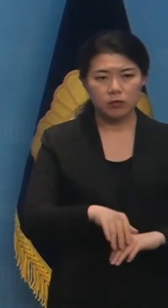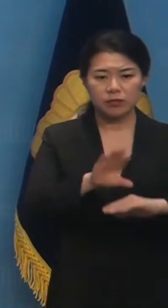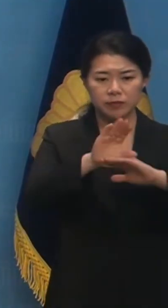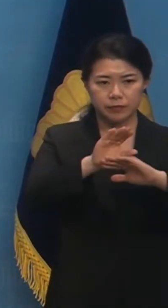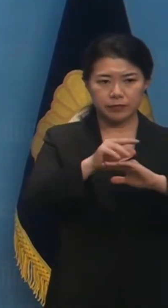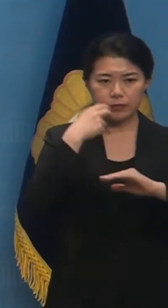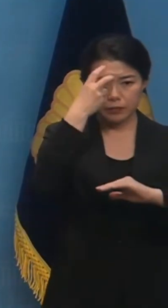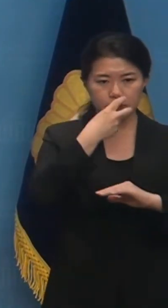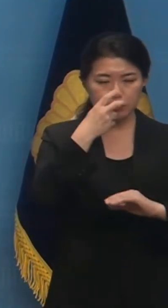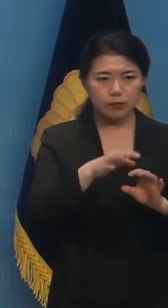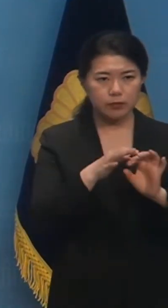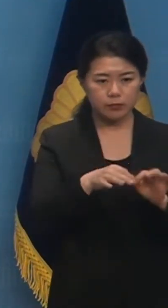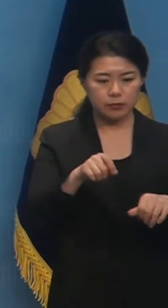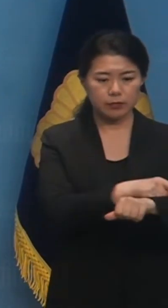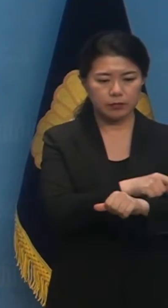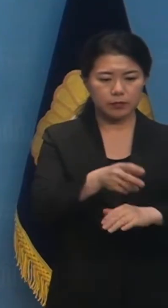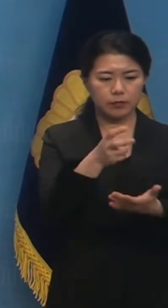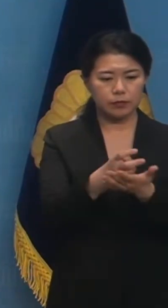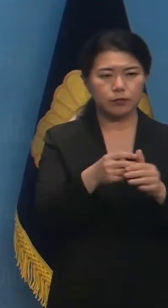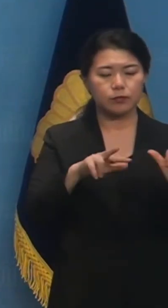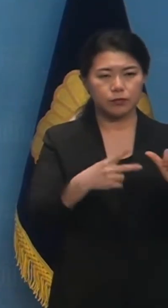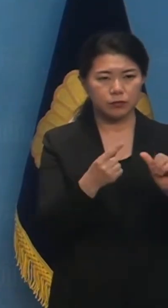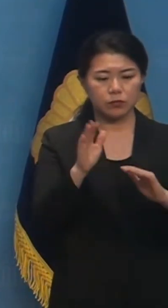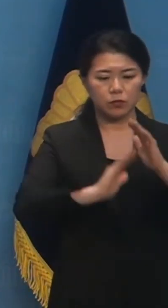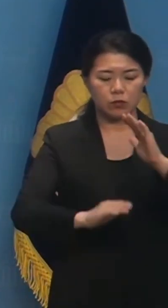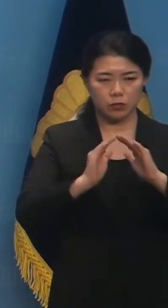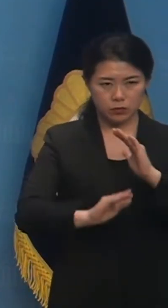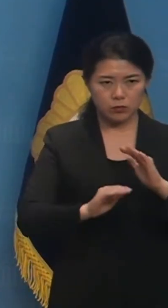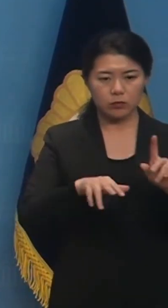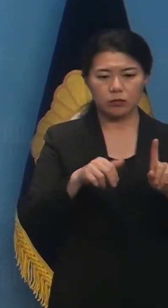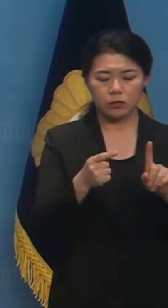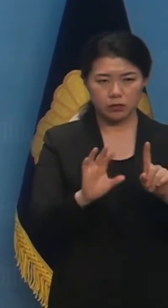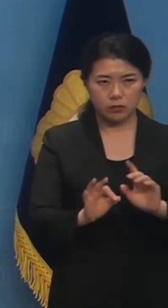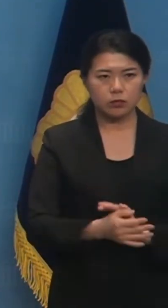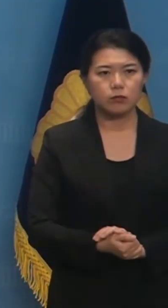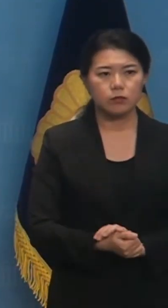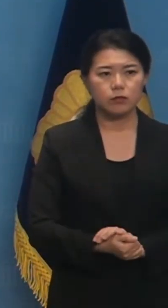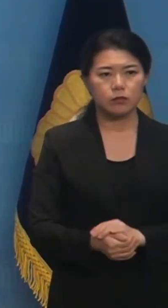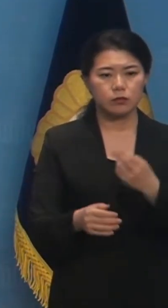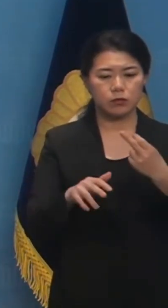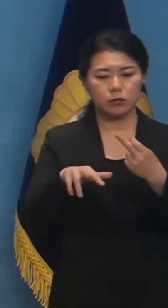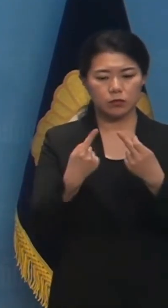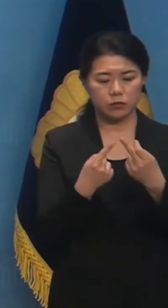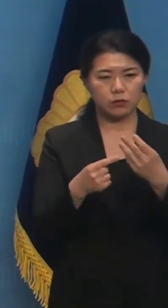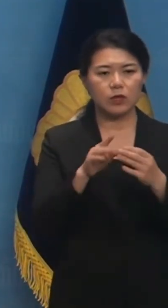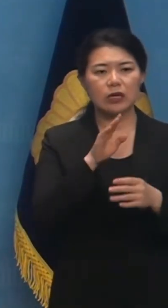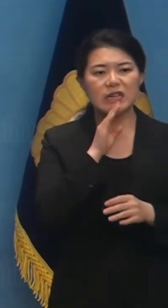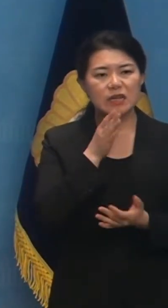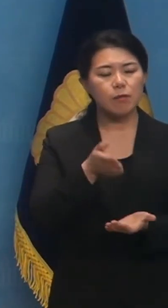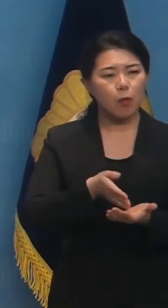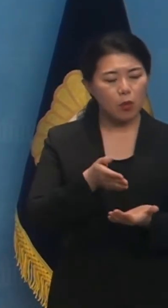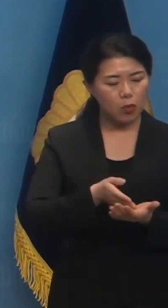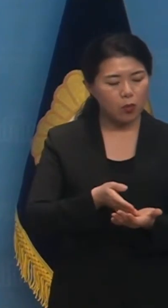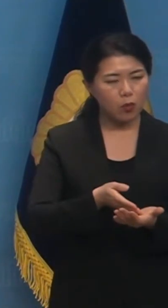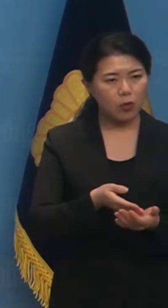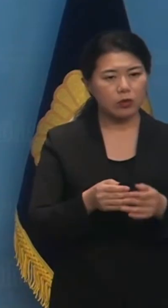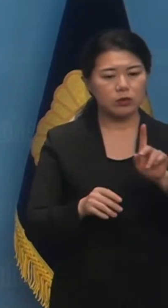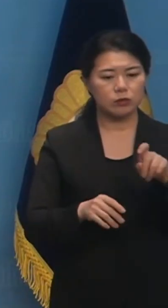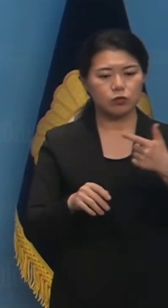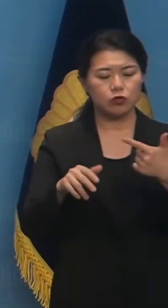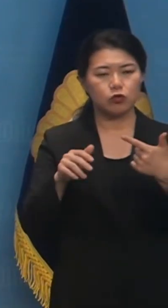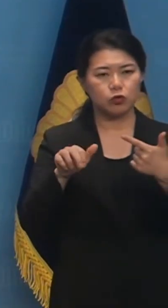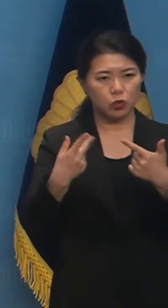방송 심의에 관한 특별규정 제5조 공정성 제1항 제12조 사실보도 제3항